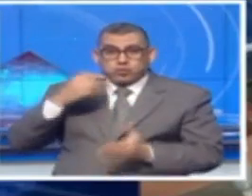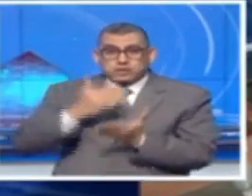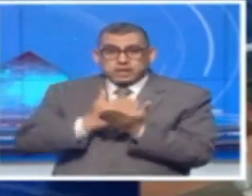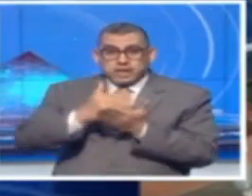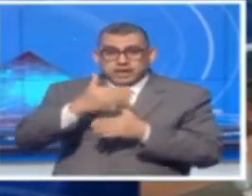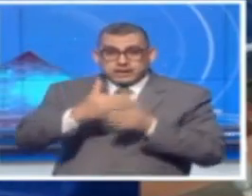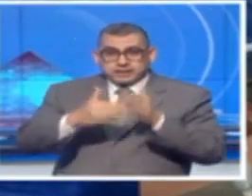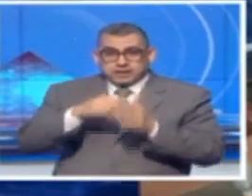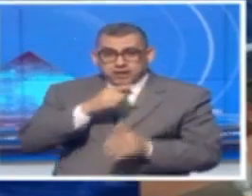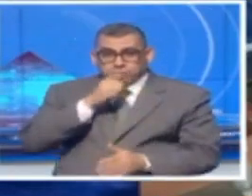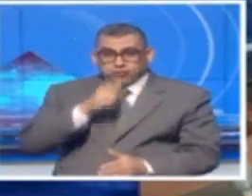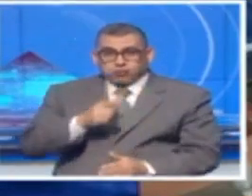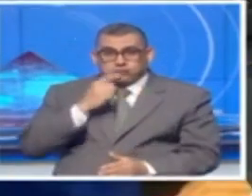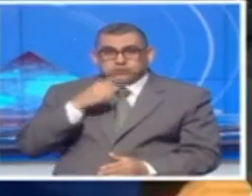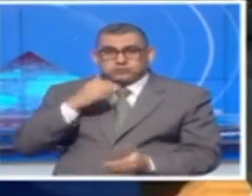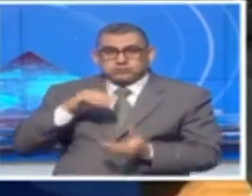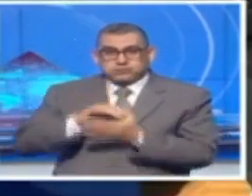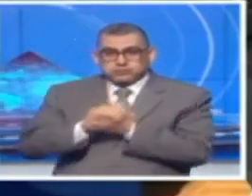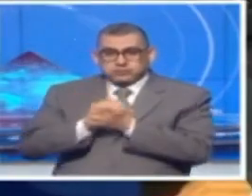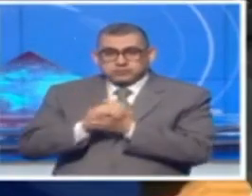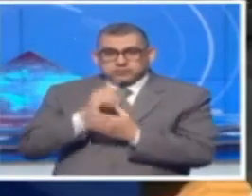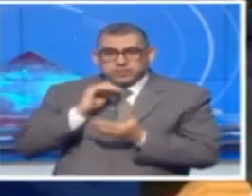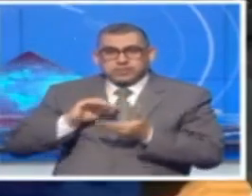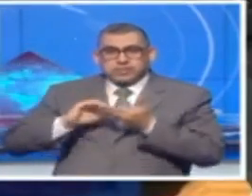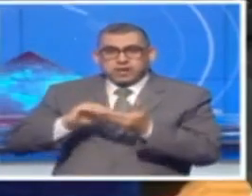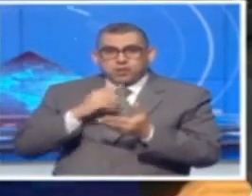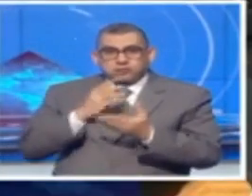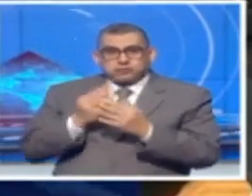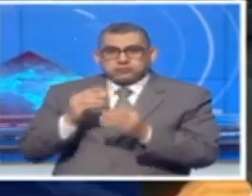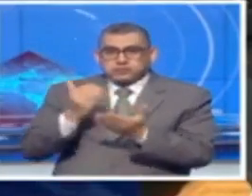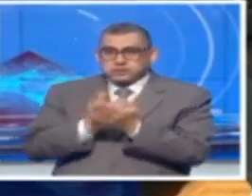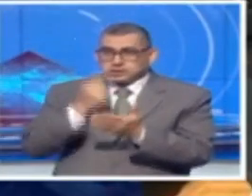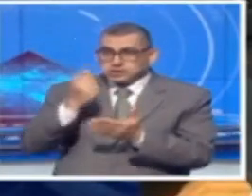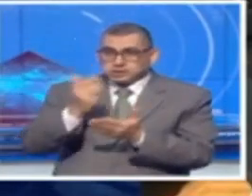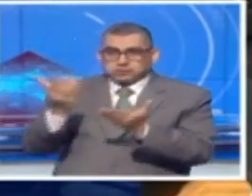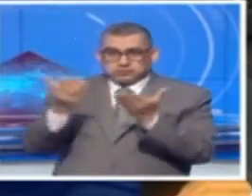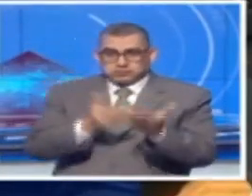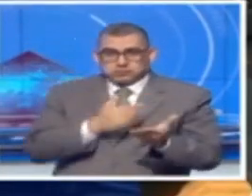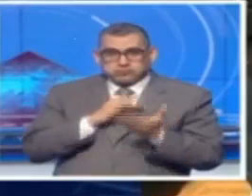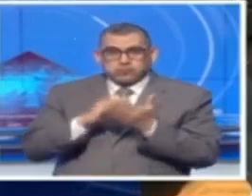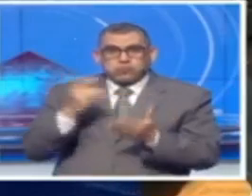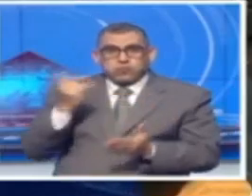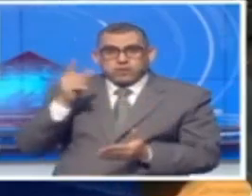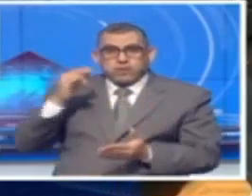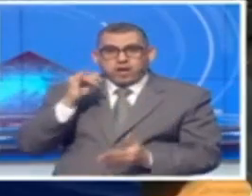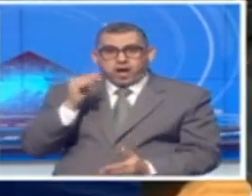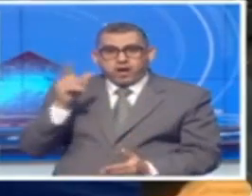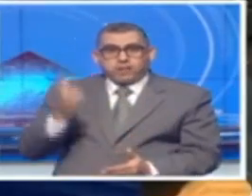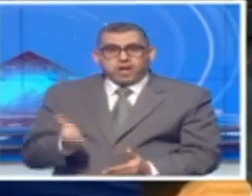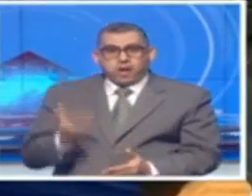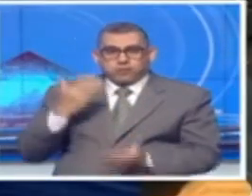وأكد الجزار أن يد التعاون ممدودة لكل المستثمرين خاصة